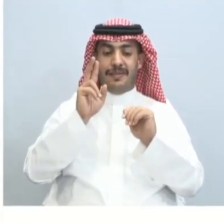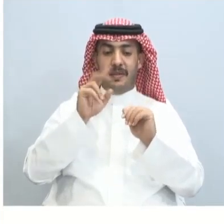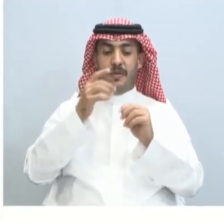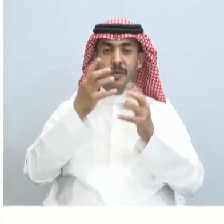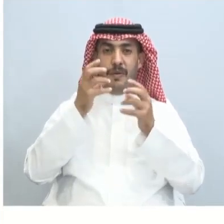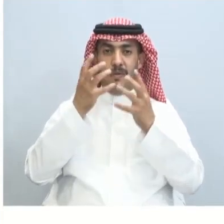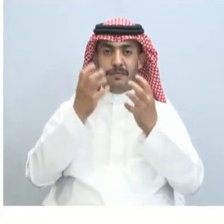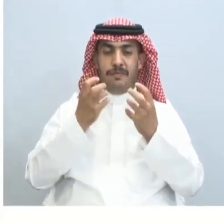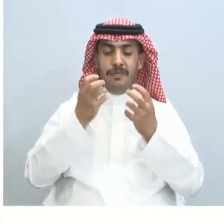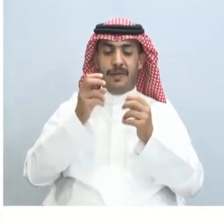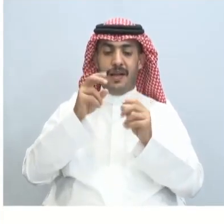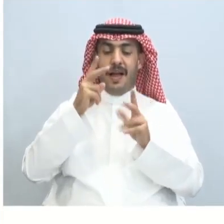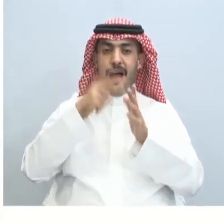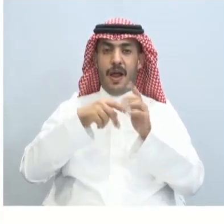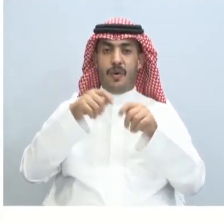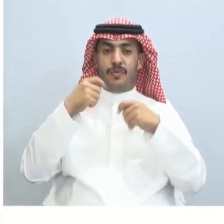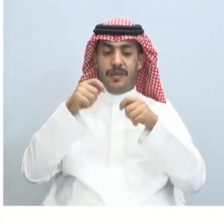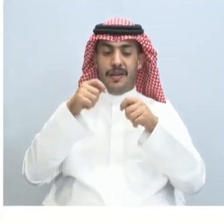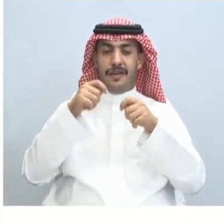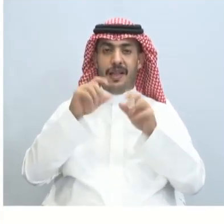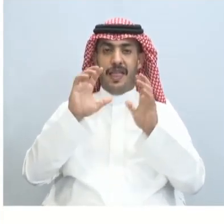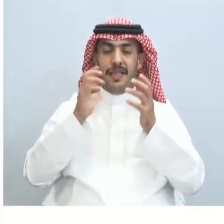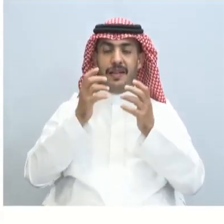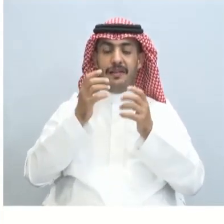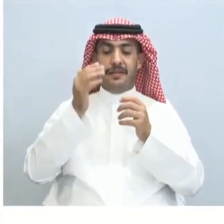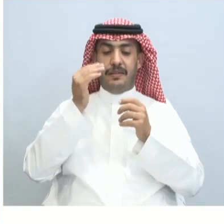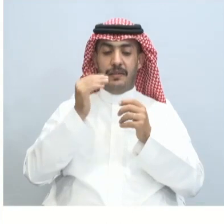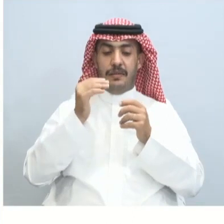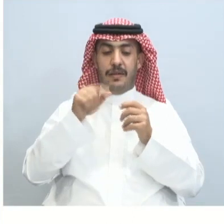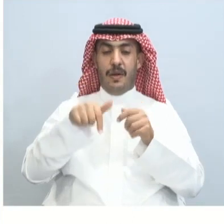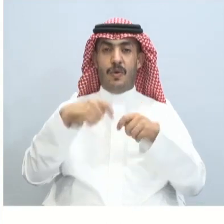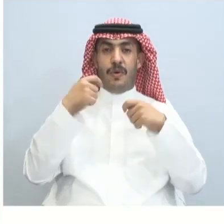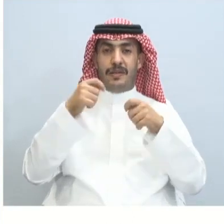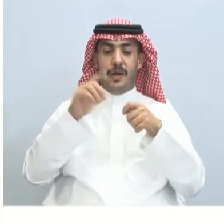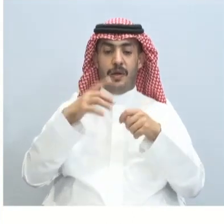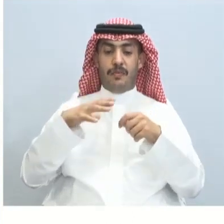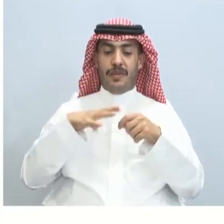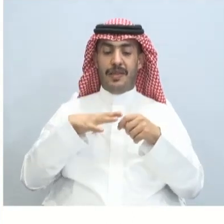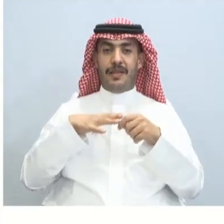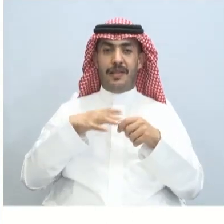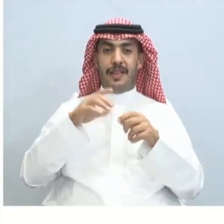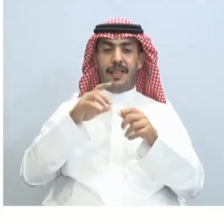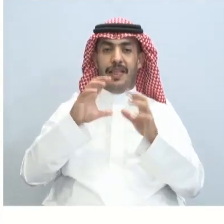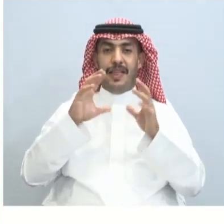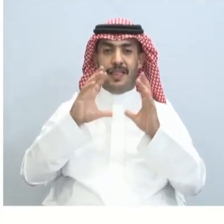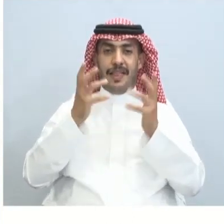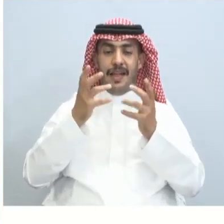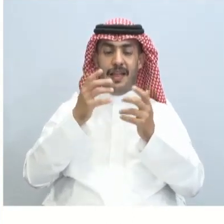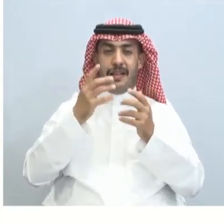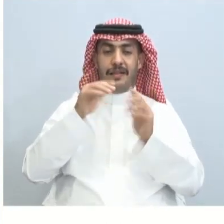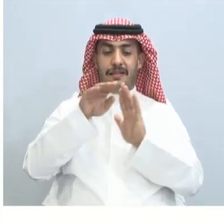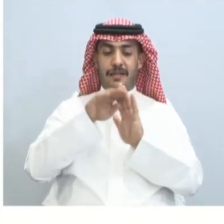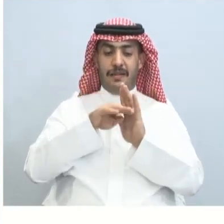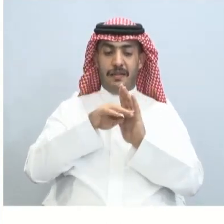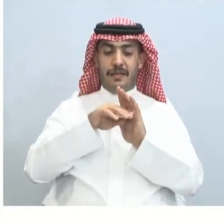غامق قرار اداري او قرار وزاري بعدين ان وزير او ان مدير مثلا اداره التعليم وبناء على